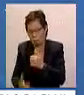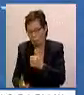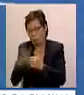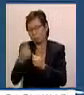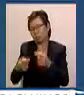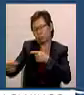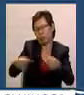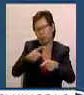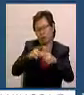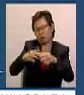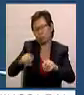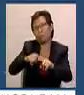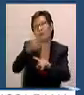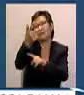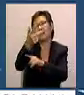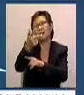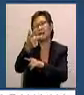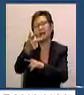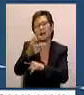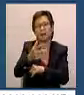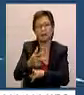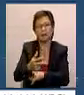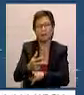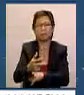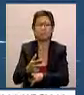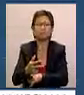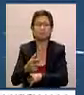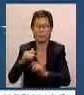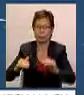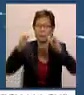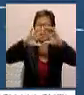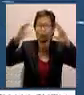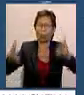beraksi di Jepun bulan Mac akan datang dalam kejohanan Grand Prix peringkat dunia di sana.